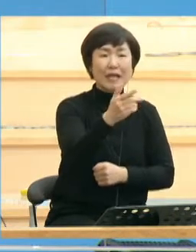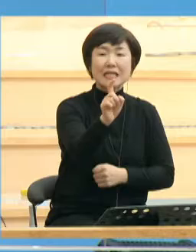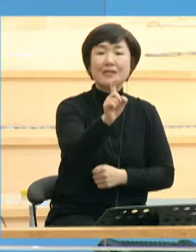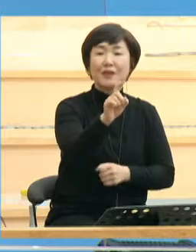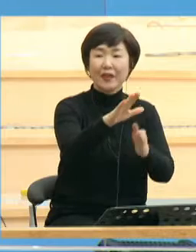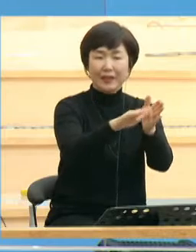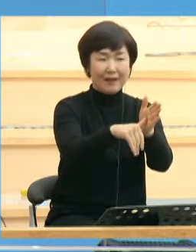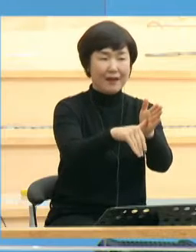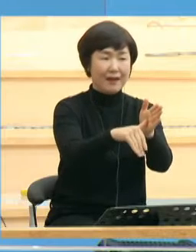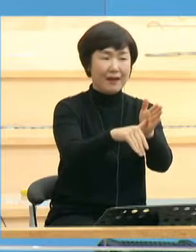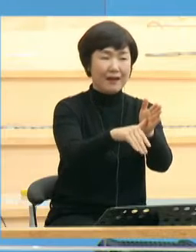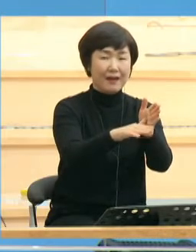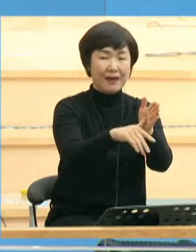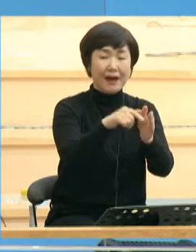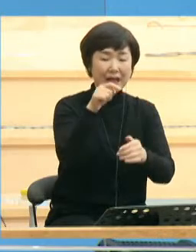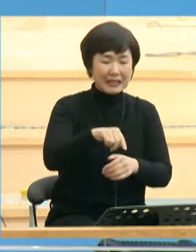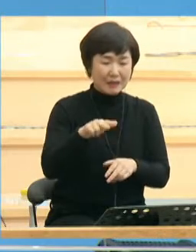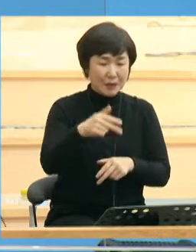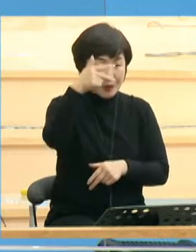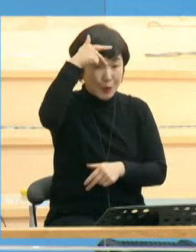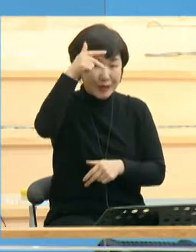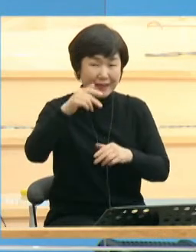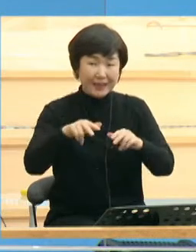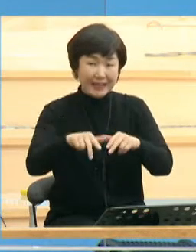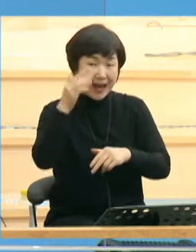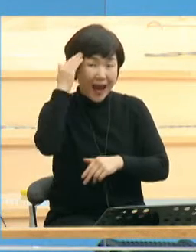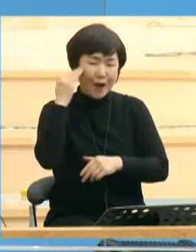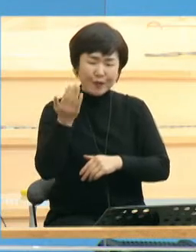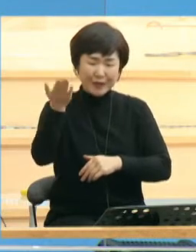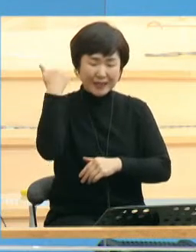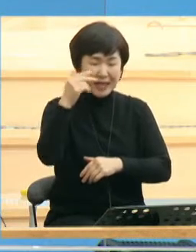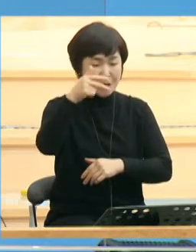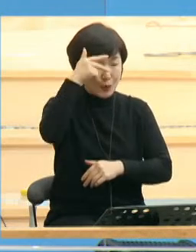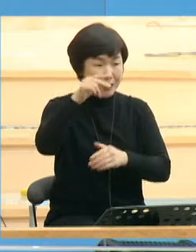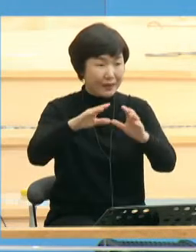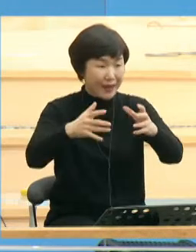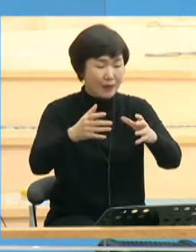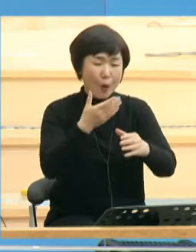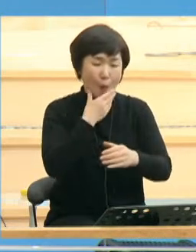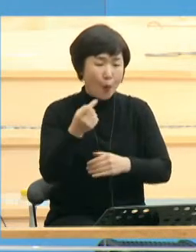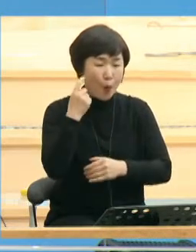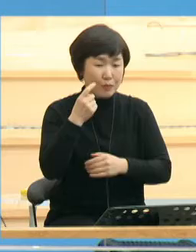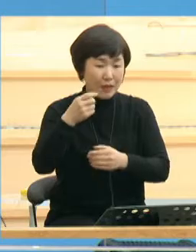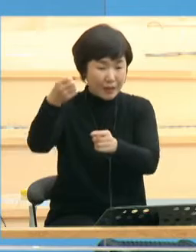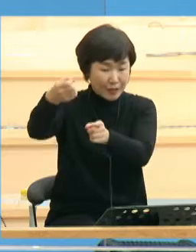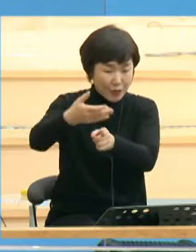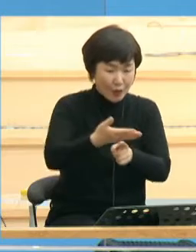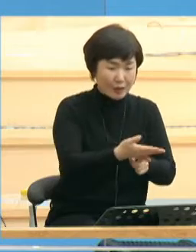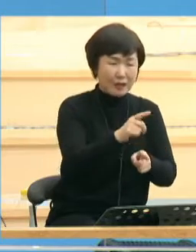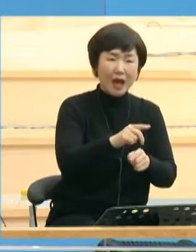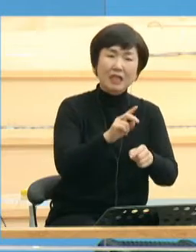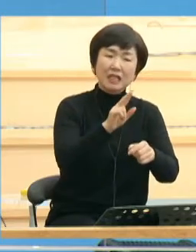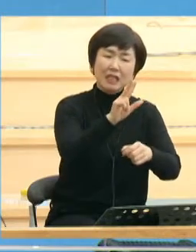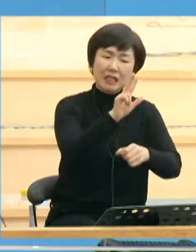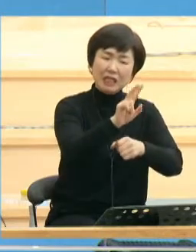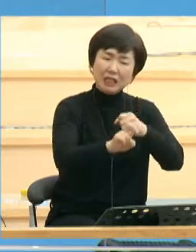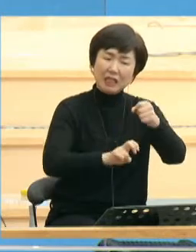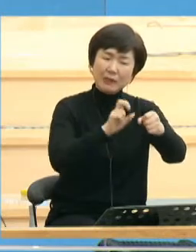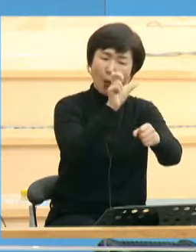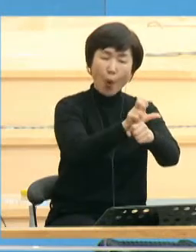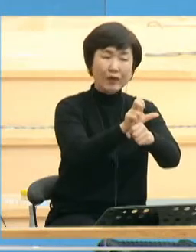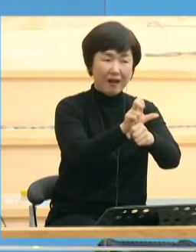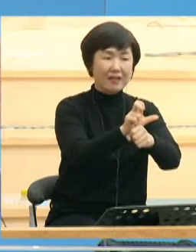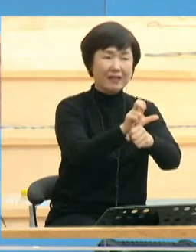이 나라 조선 땅에 복음이 들어온 지 대략 한 그때가 한 25년 중대는 해에